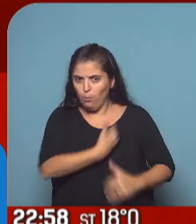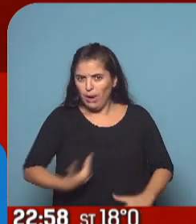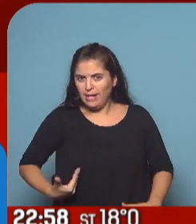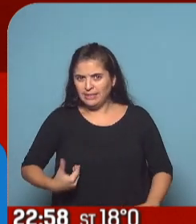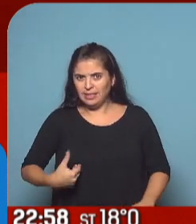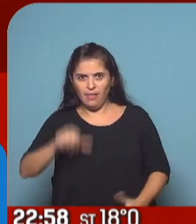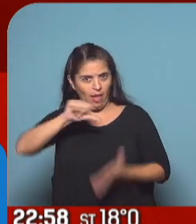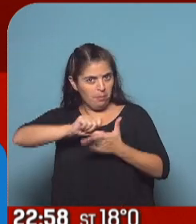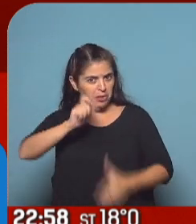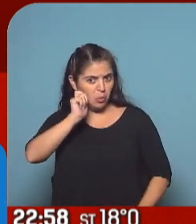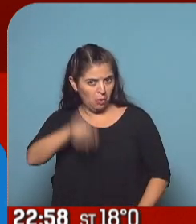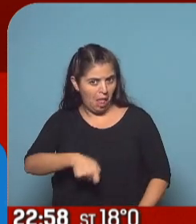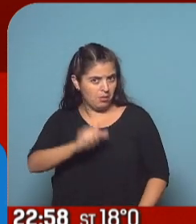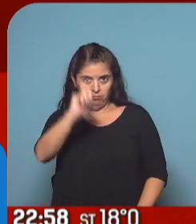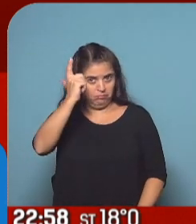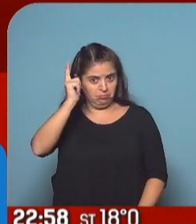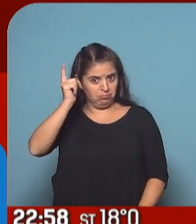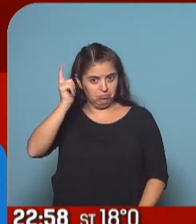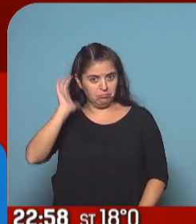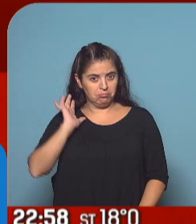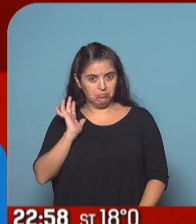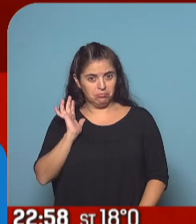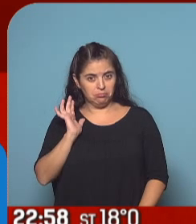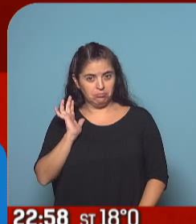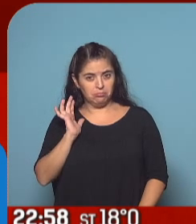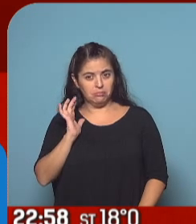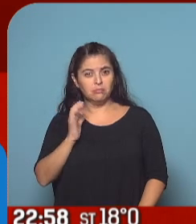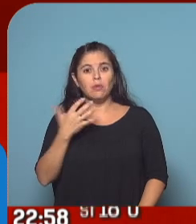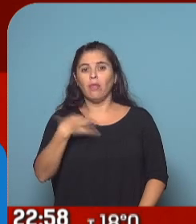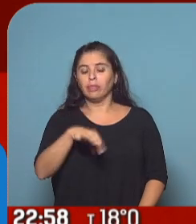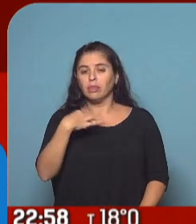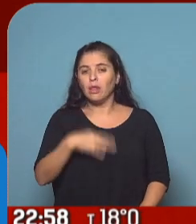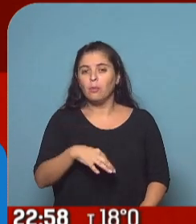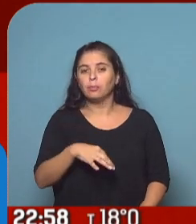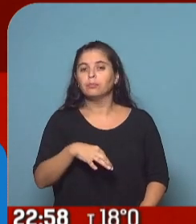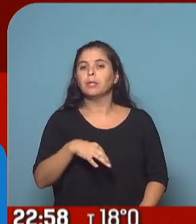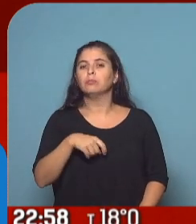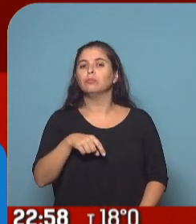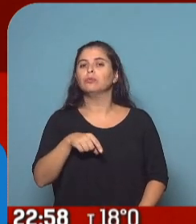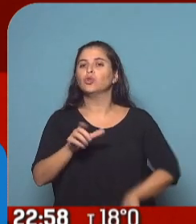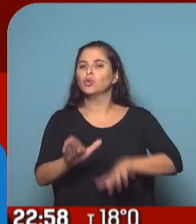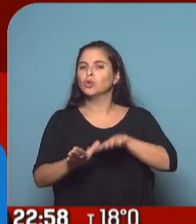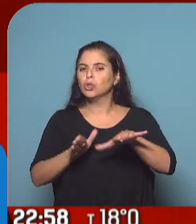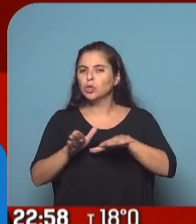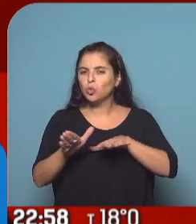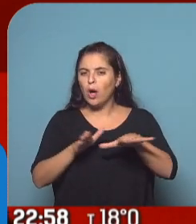новой украинской власти, но терпеть ситуацию, при которой люди, проживающие на территории вот этих